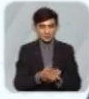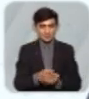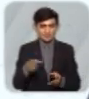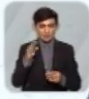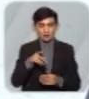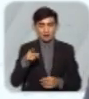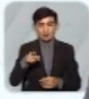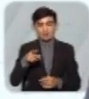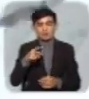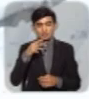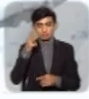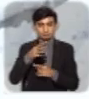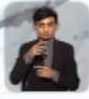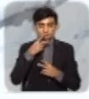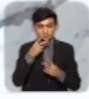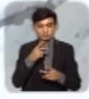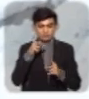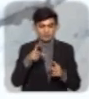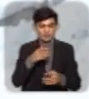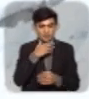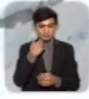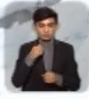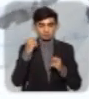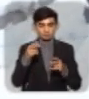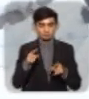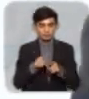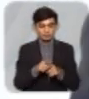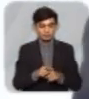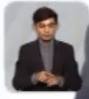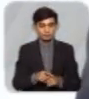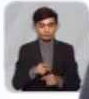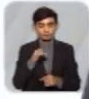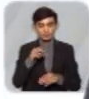оған қарап жатқан адам жоқ қой. Қарап жатқан ешқандай сөйі жоқ.